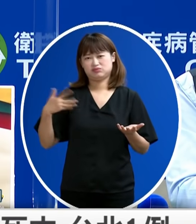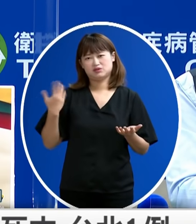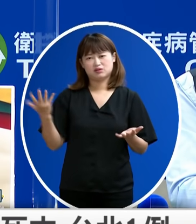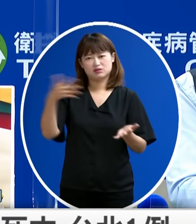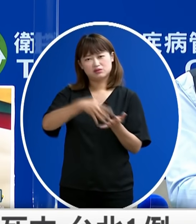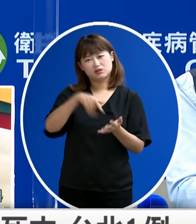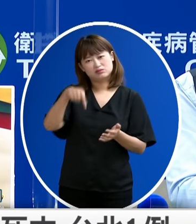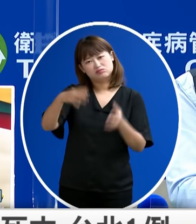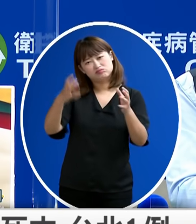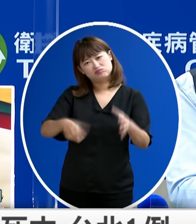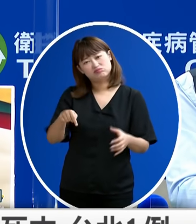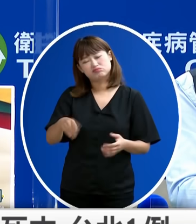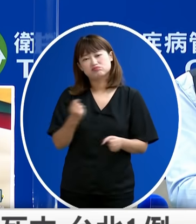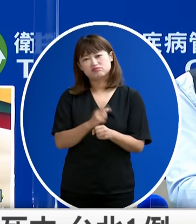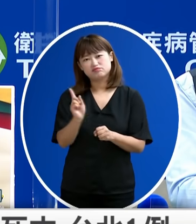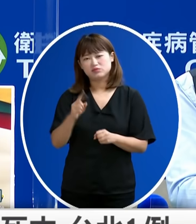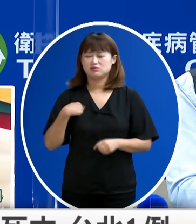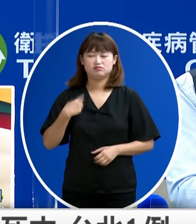讲得更清楚。